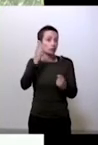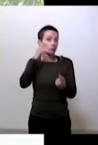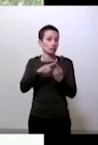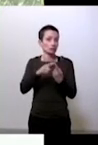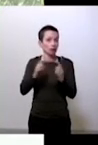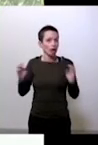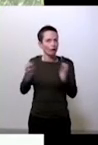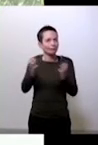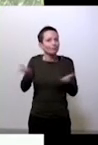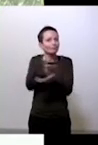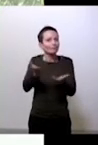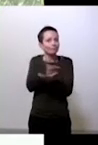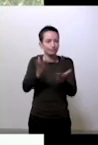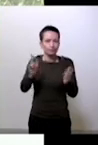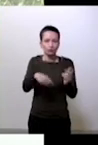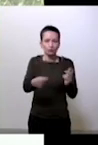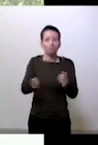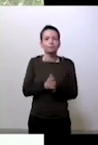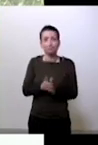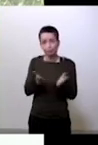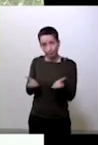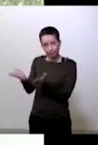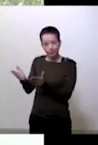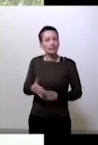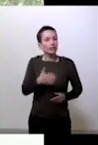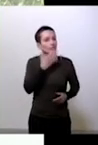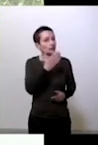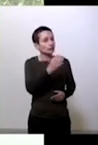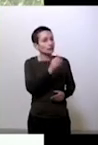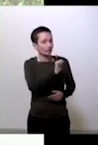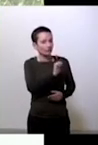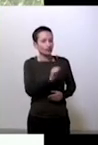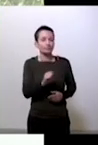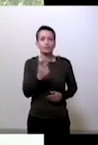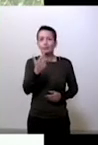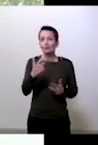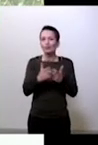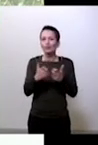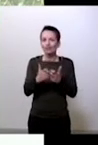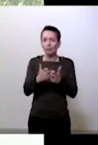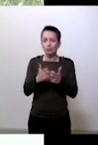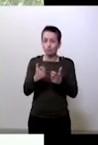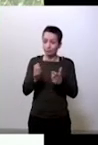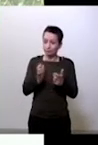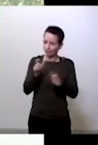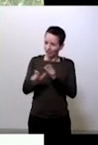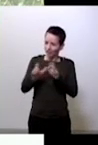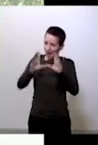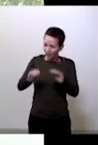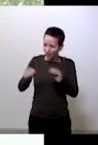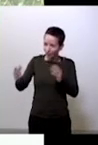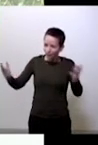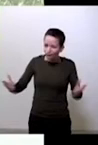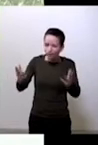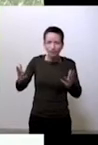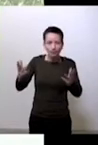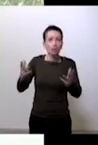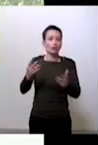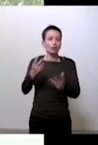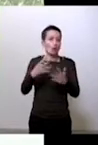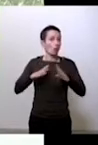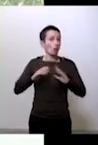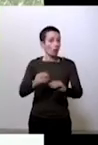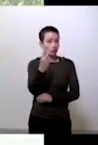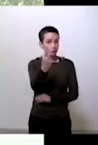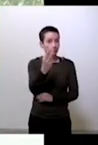Didier. Oui, merci Stéphane. Alors, en effet, deux exemples d'une ville qui est façonnée par et avec ses habitants, deux exemples qui sont très concrets puisqu'ils sont déjà mis